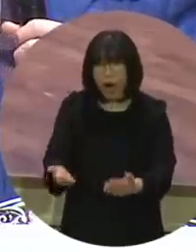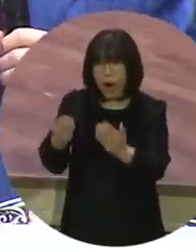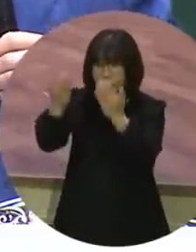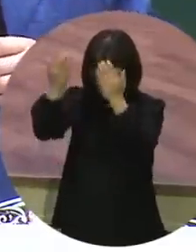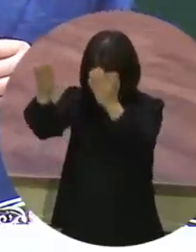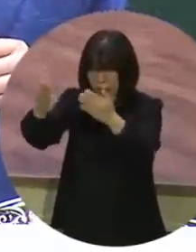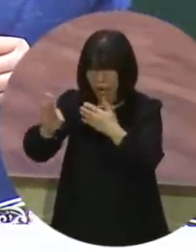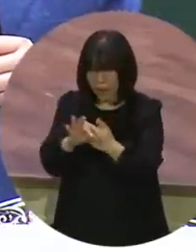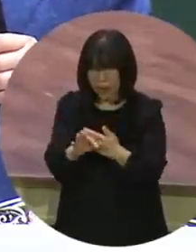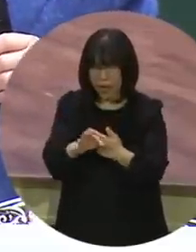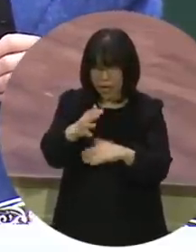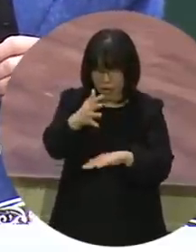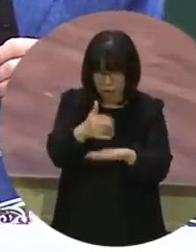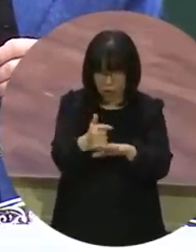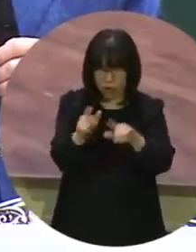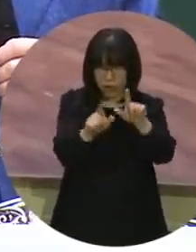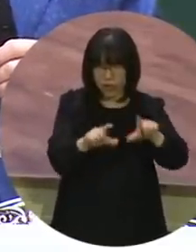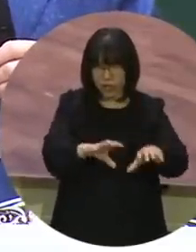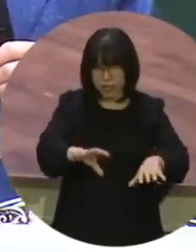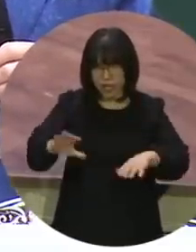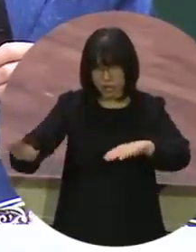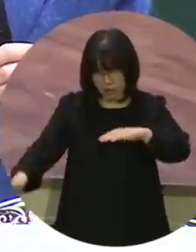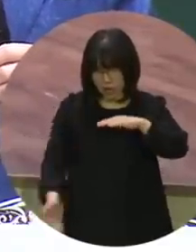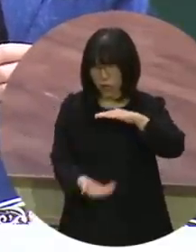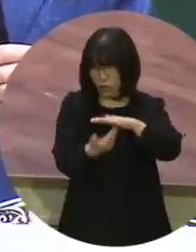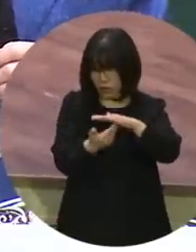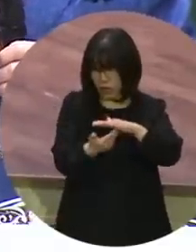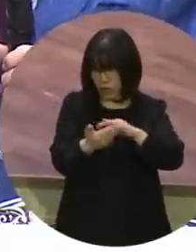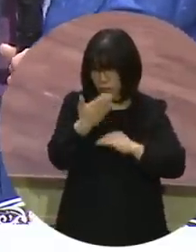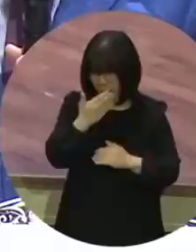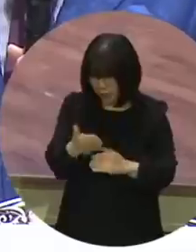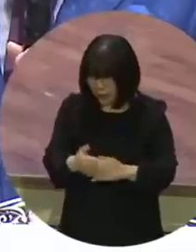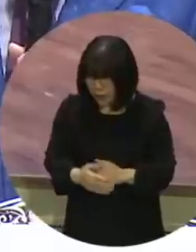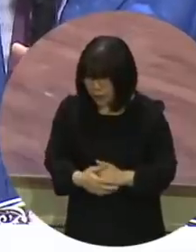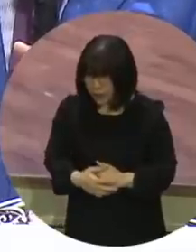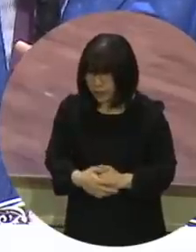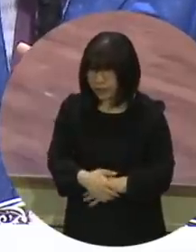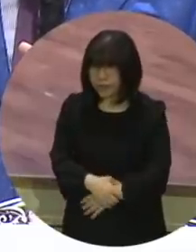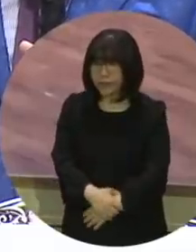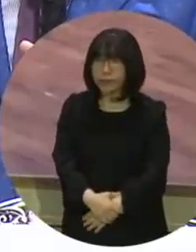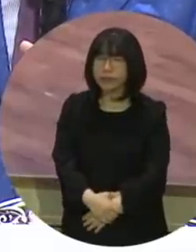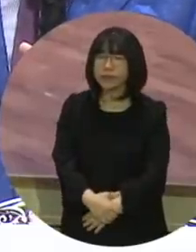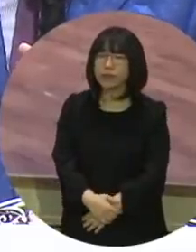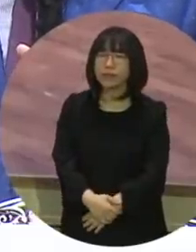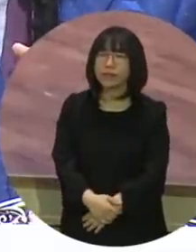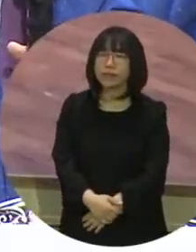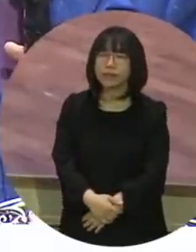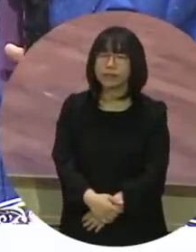올라오된다. 하나님께 기도하고 그렇게 하면 돼요. 자,